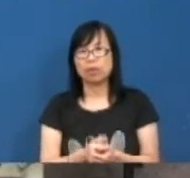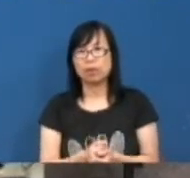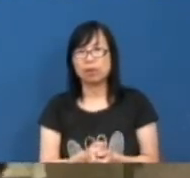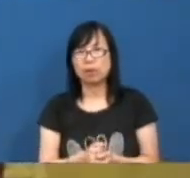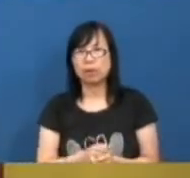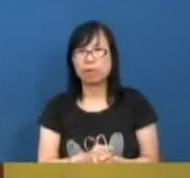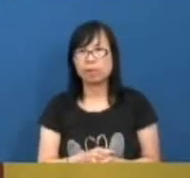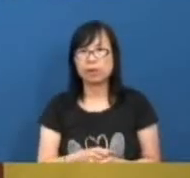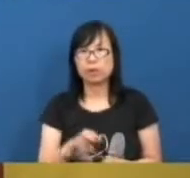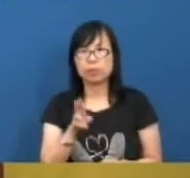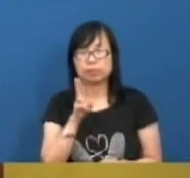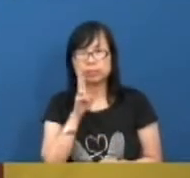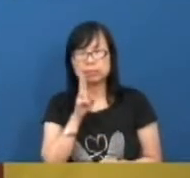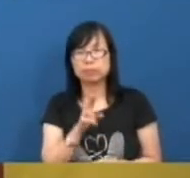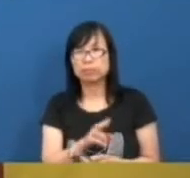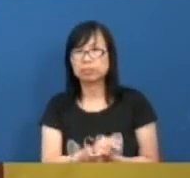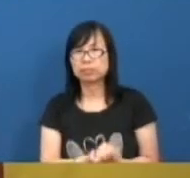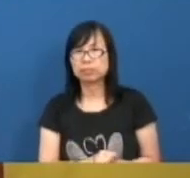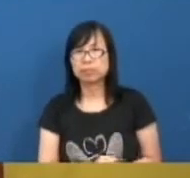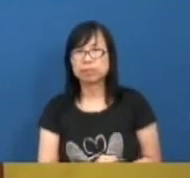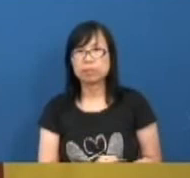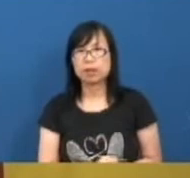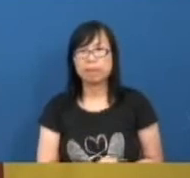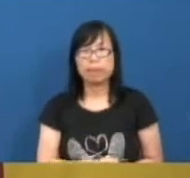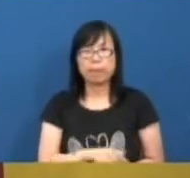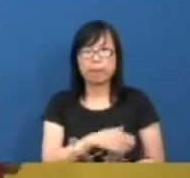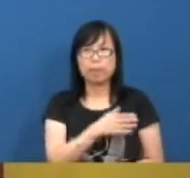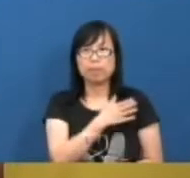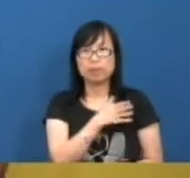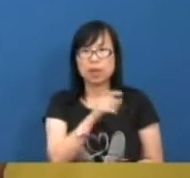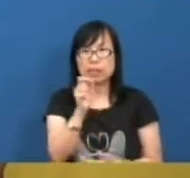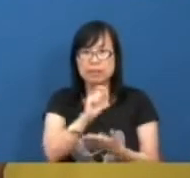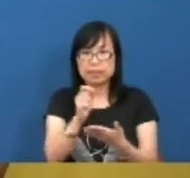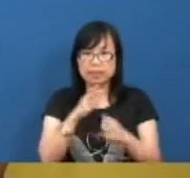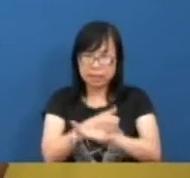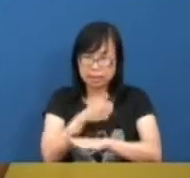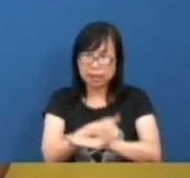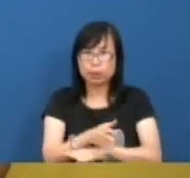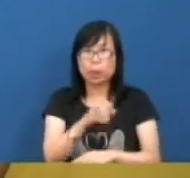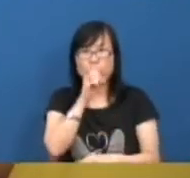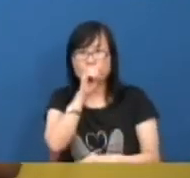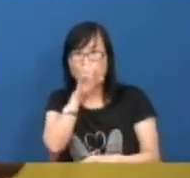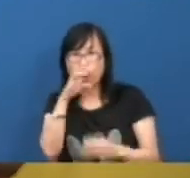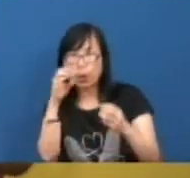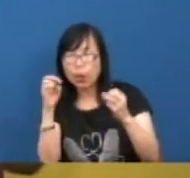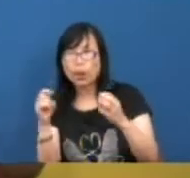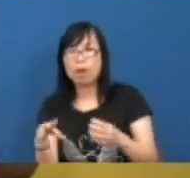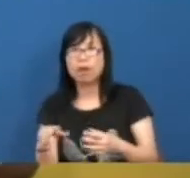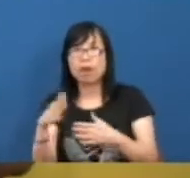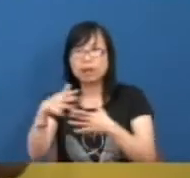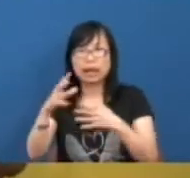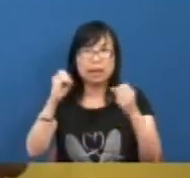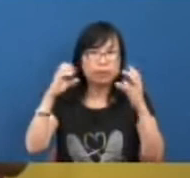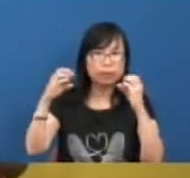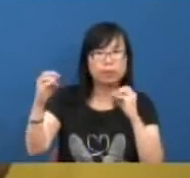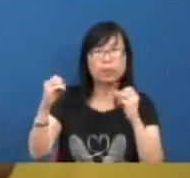咗咧，似乎就無論即係社會嘅輿論好，或者坊間人嘅討